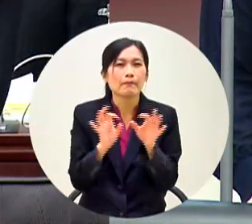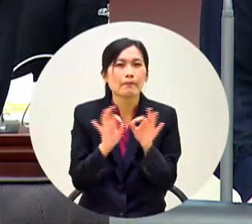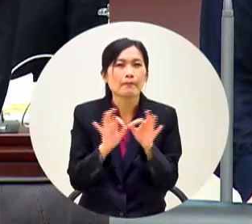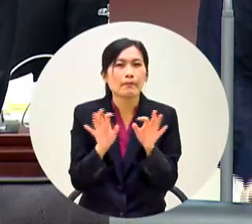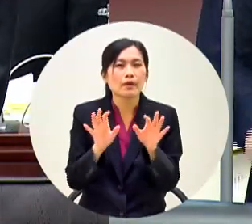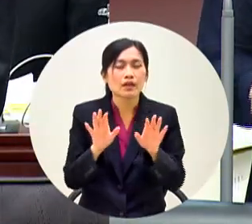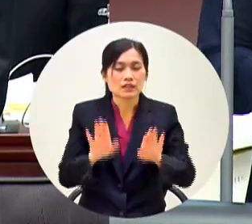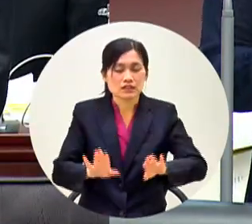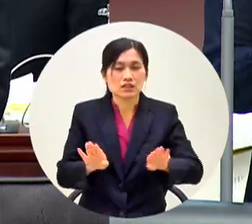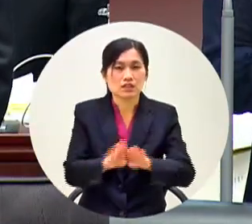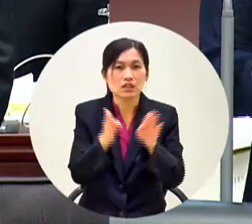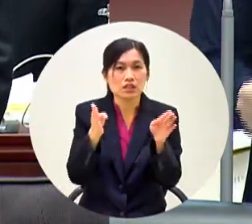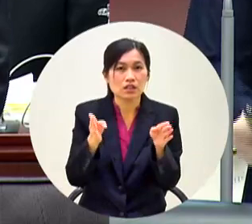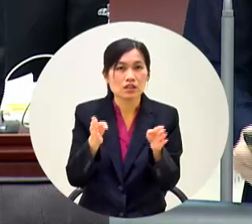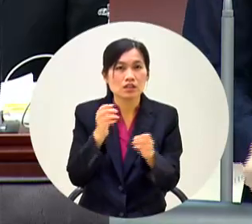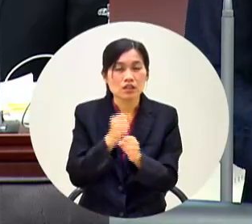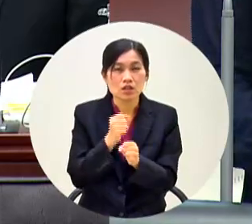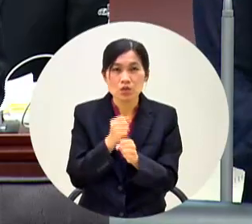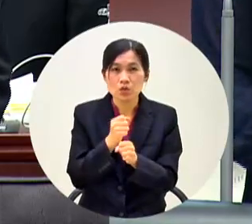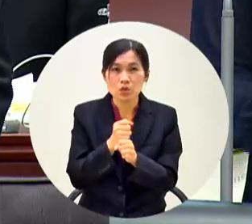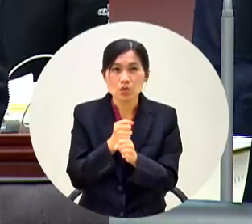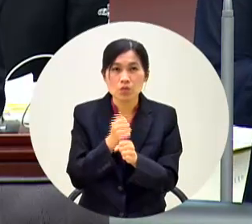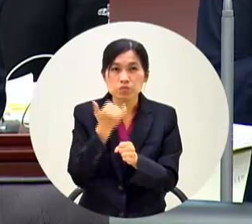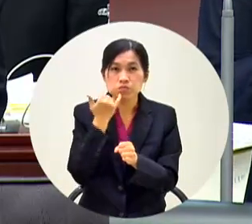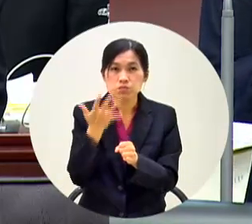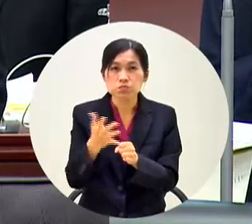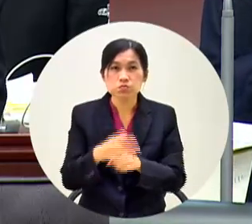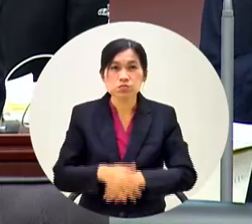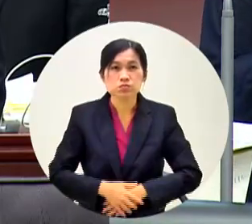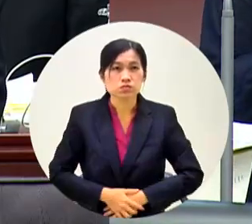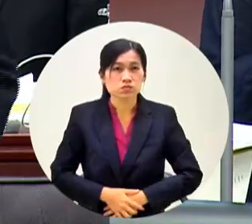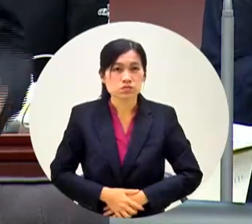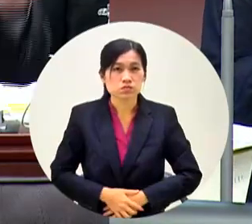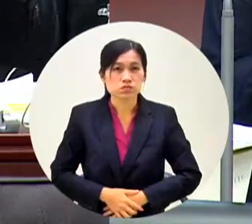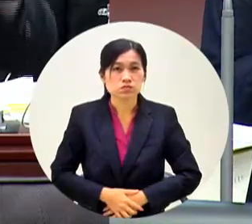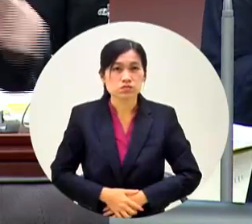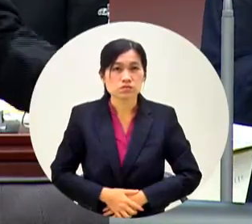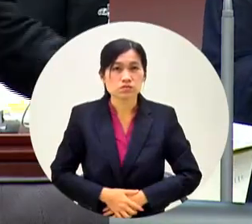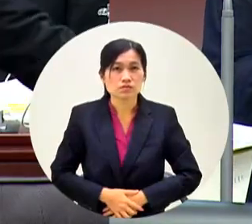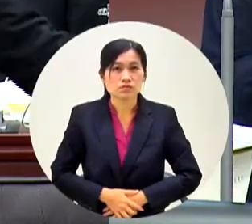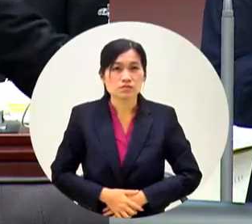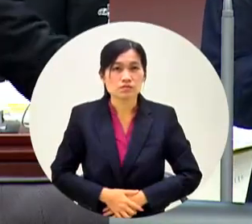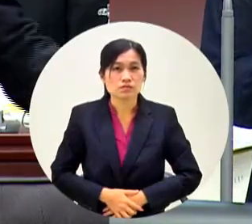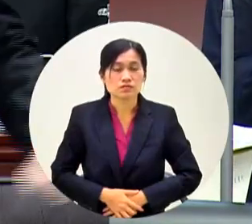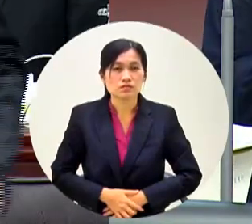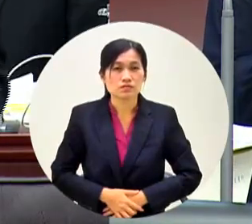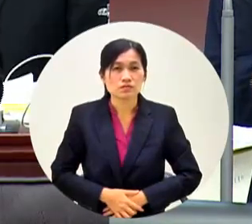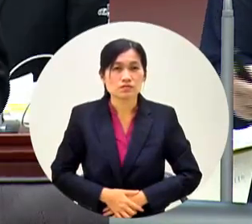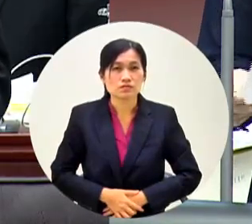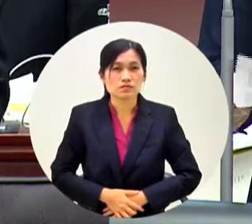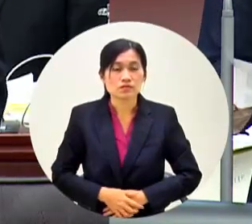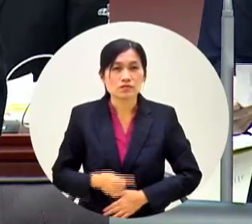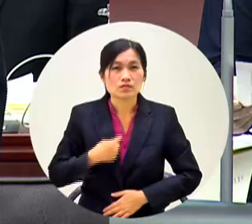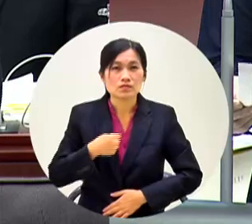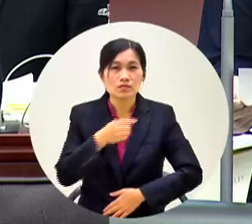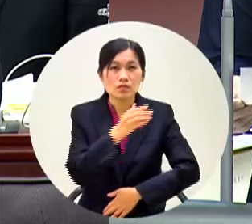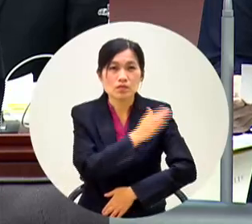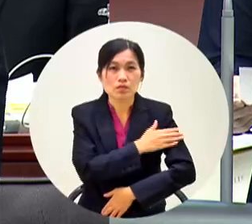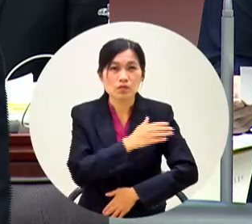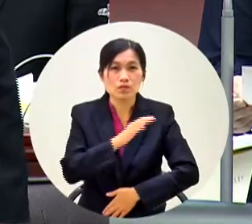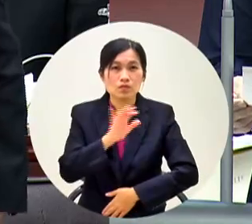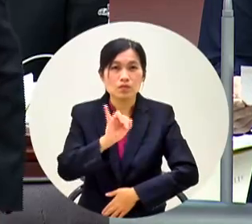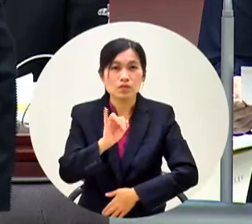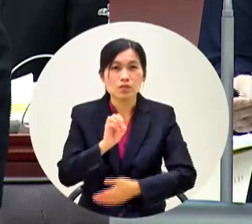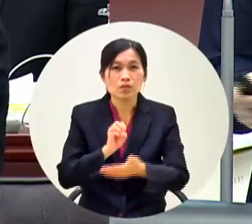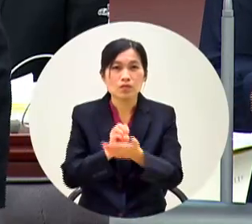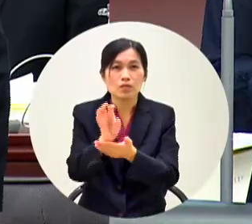开始做？市长请回应一下。 那个我跟陈议员报告哈，这个